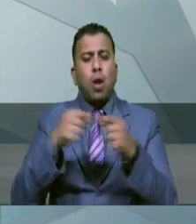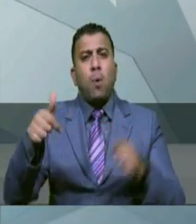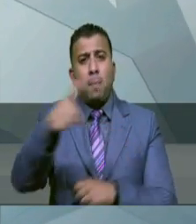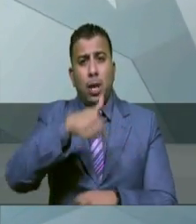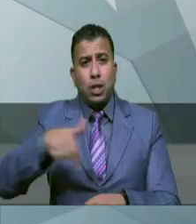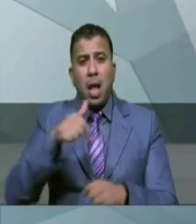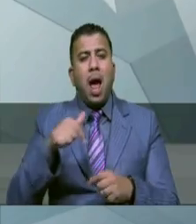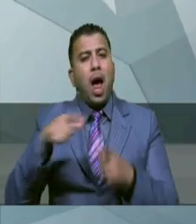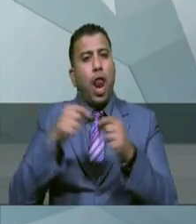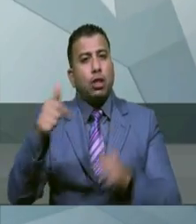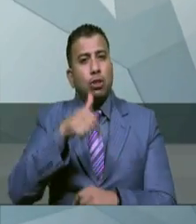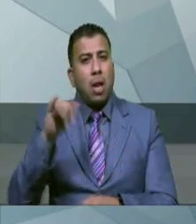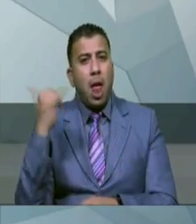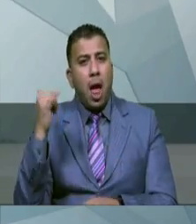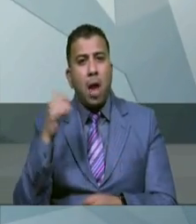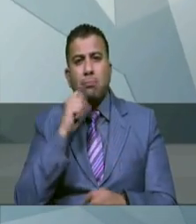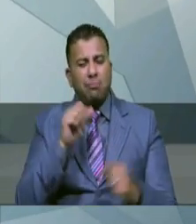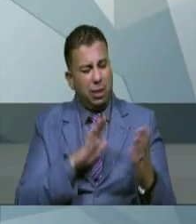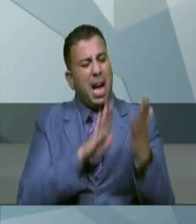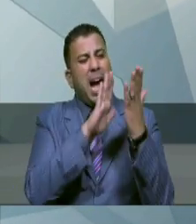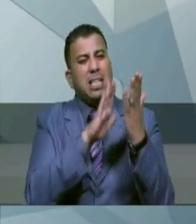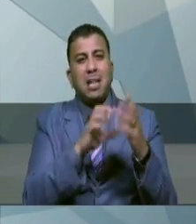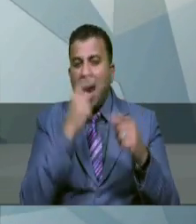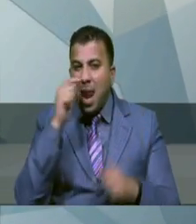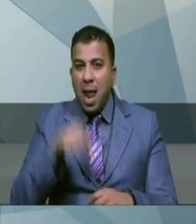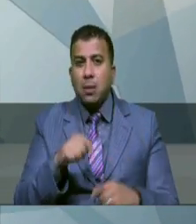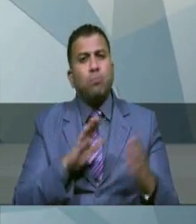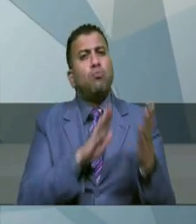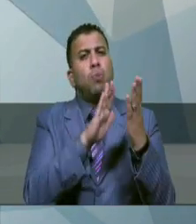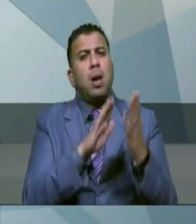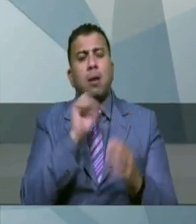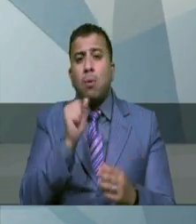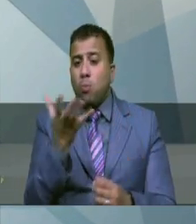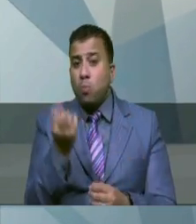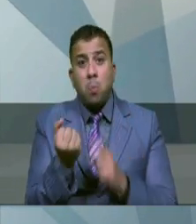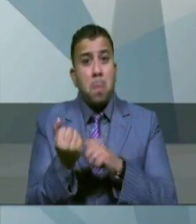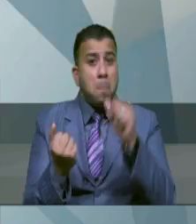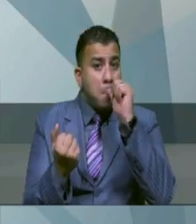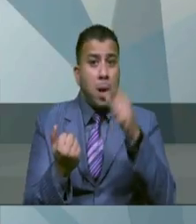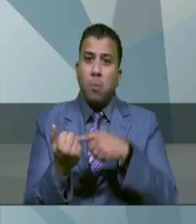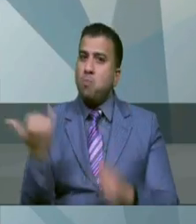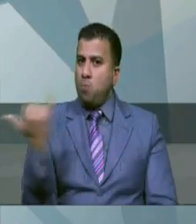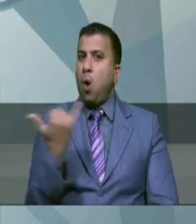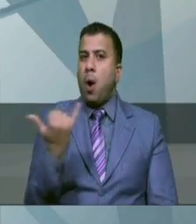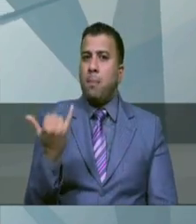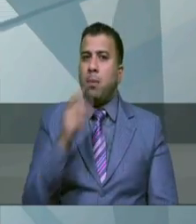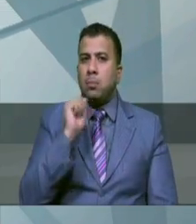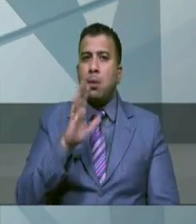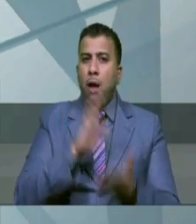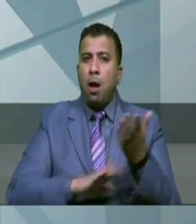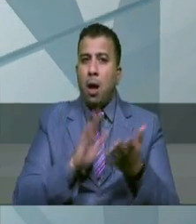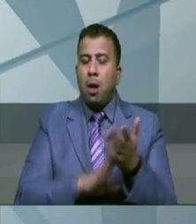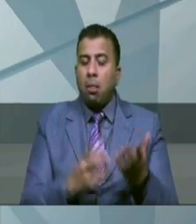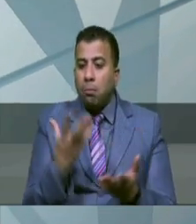دول الخليج العربية ومعالجة التحديات الملحة التي يواجهها هذا المورد المهم. ويأتي على رأسها خطر